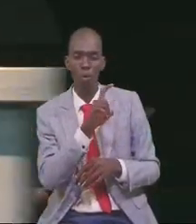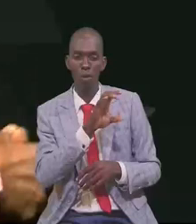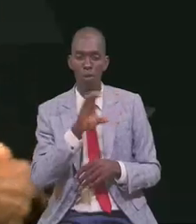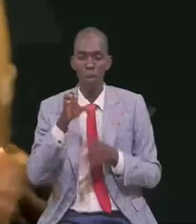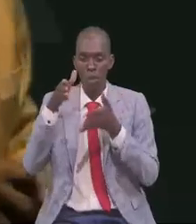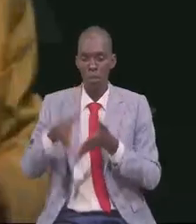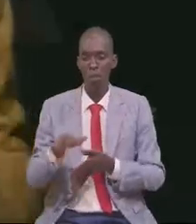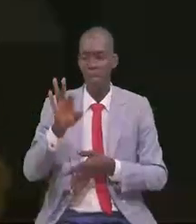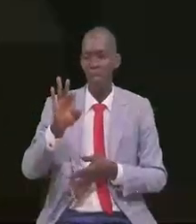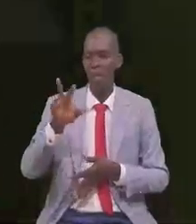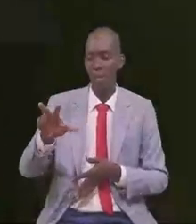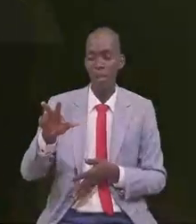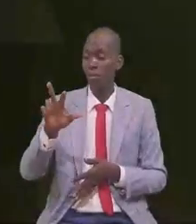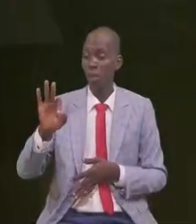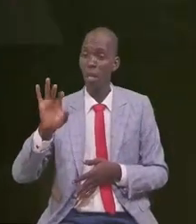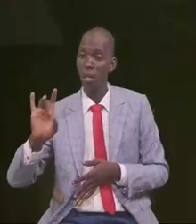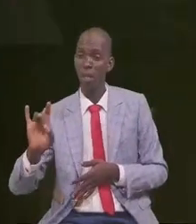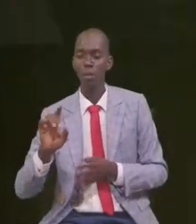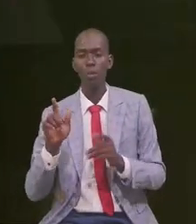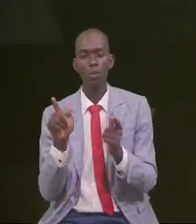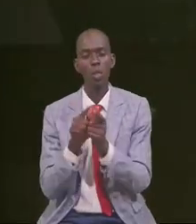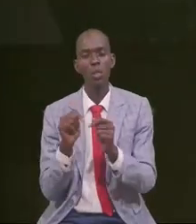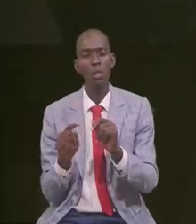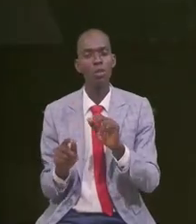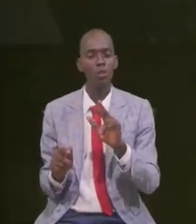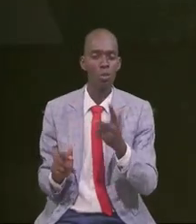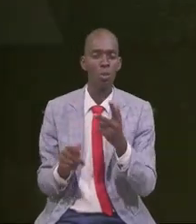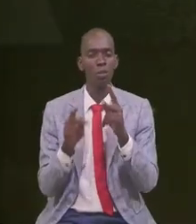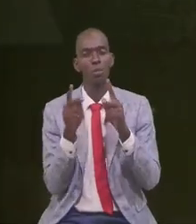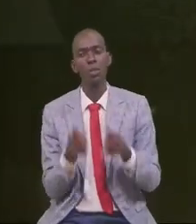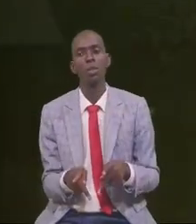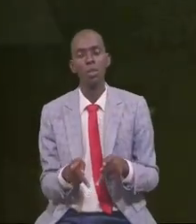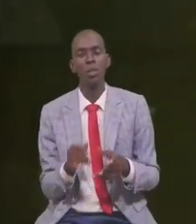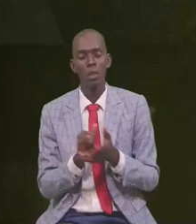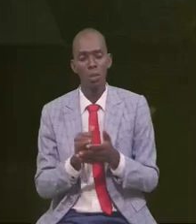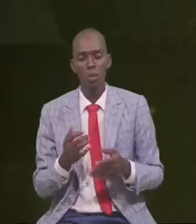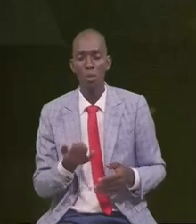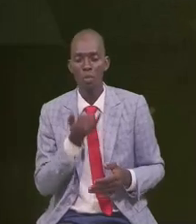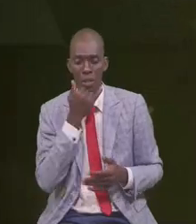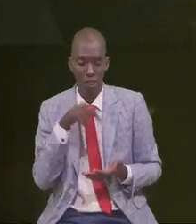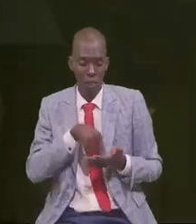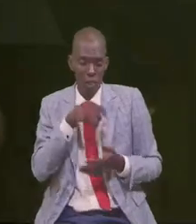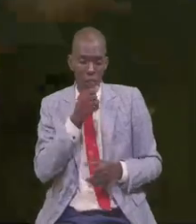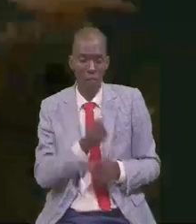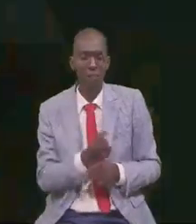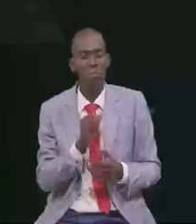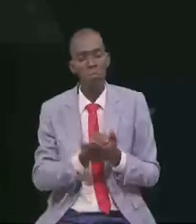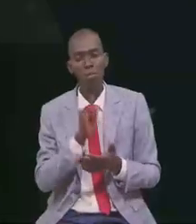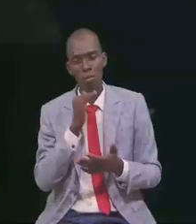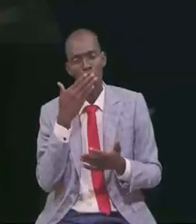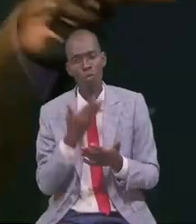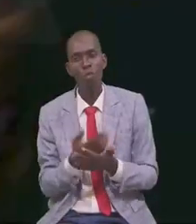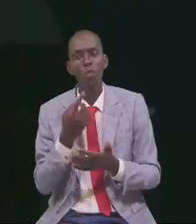maintenant vers celui que tu as offensé cette année. Pardonne-moi. Il te pardonne. Ça, c'est bon. Et celui que tu as